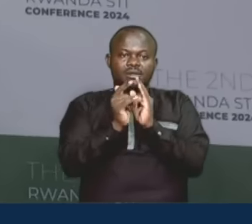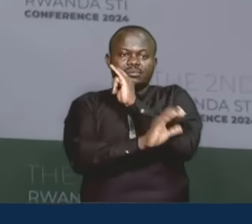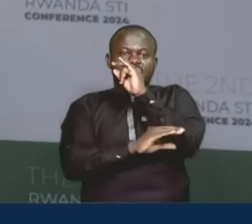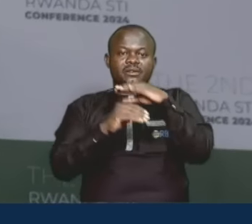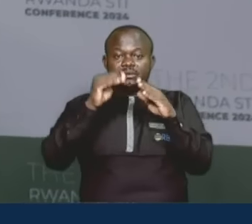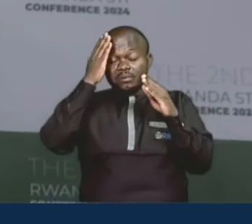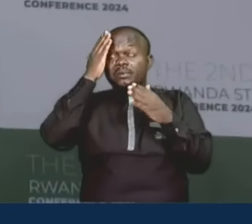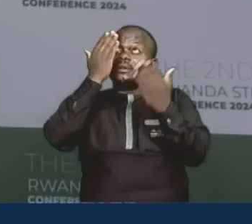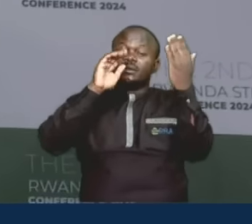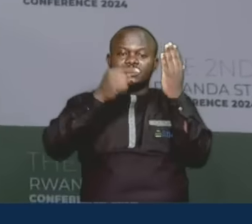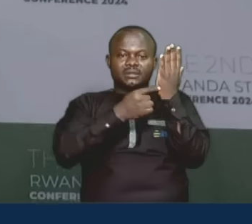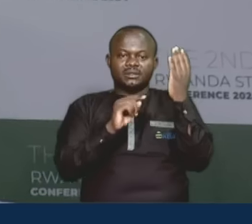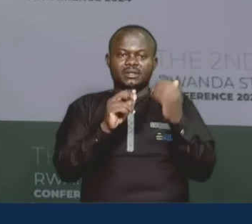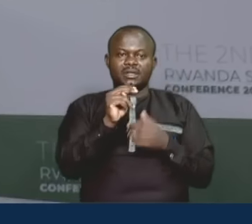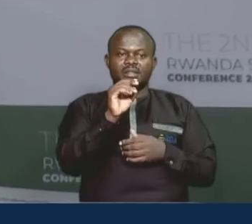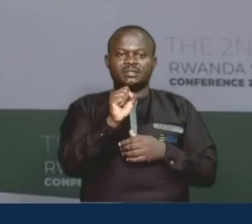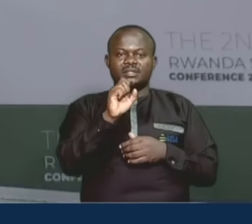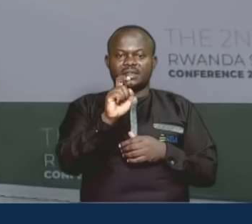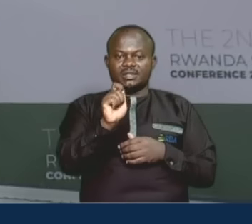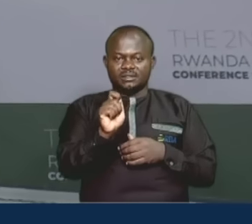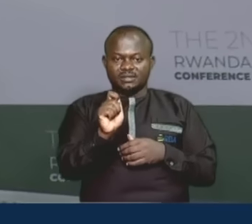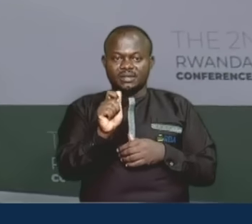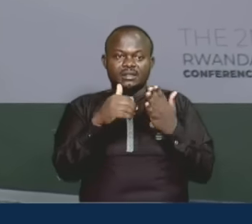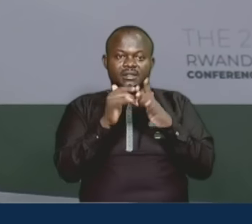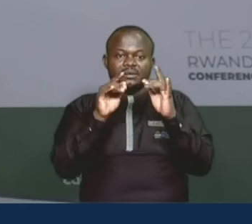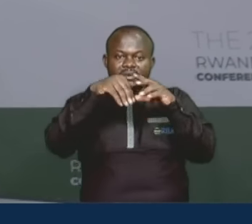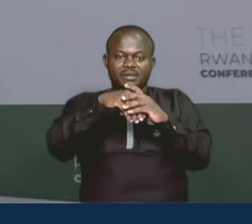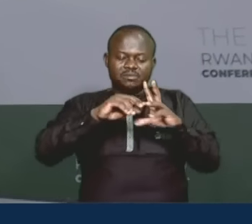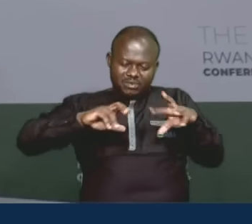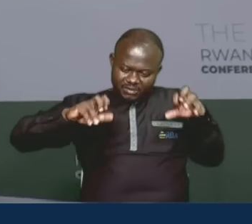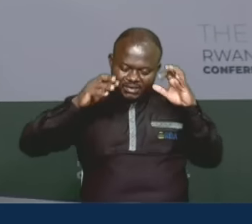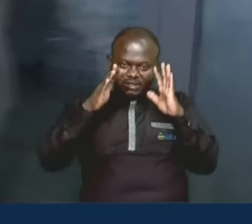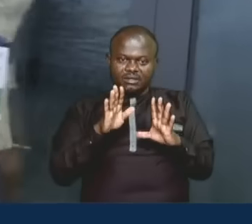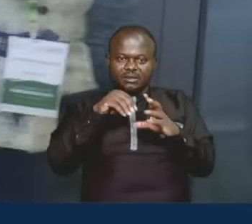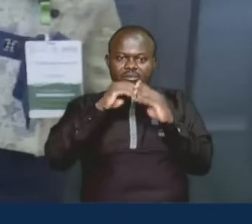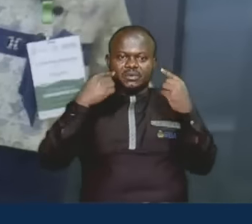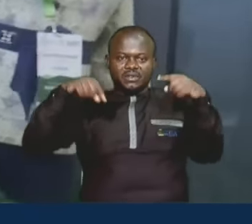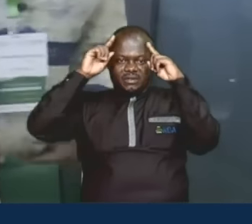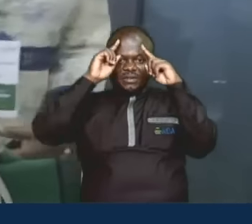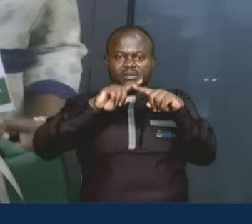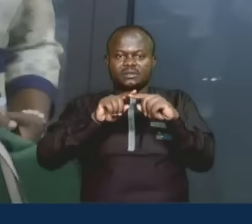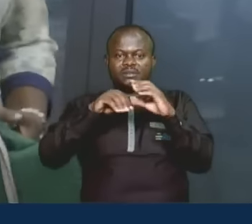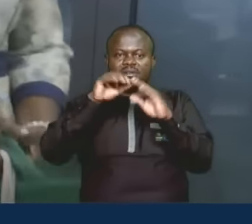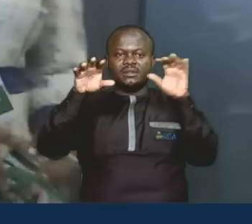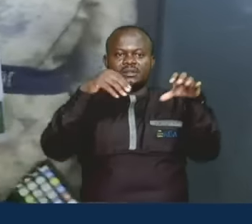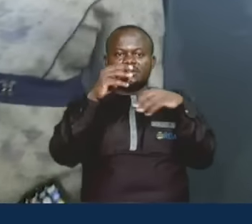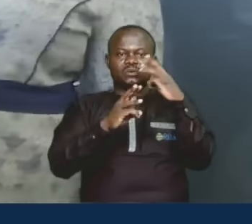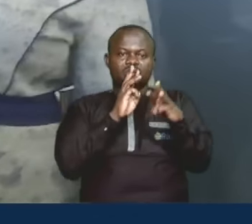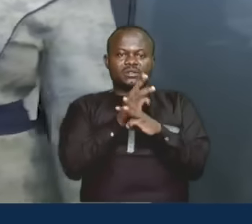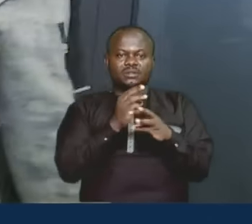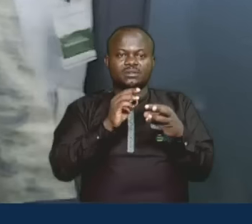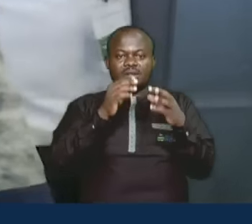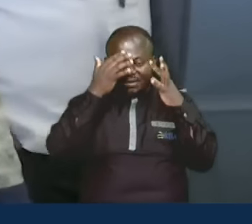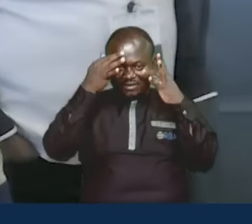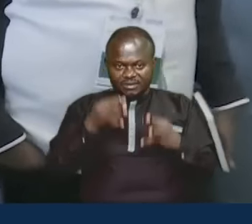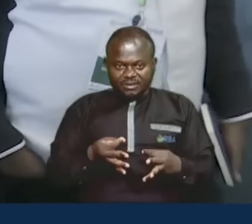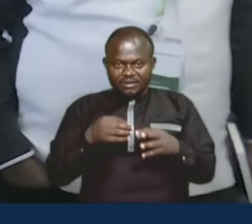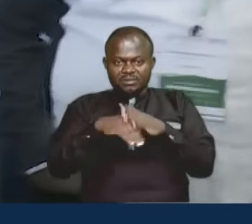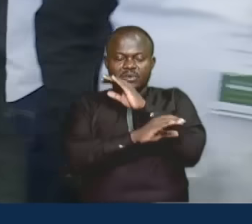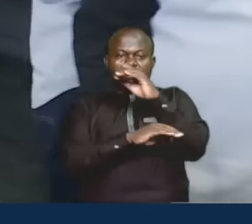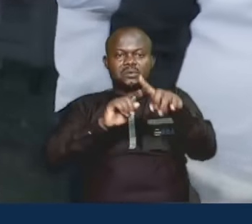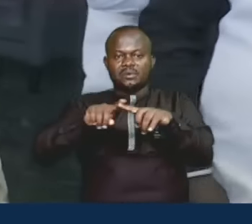y'ubumenyi n'ikoranabuhanga NCST. Ni inama yitabiriwe n'abashakashatsi bo muri za kaminuza zitandukanye hirya no hino ku isi, abafata ibyemezo mu bihugu